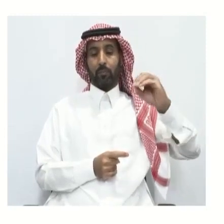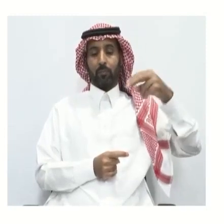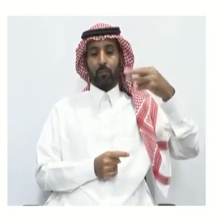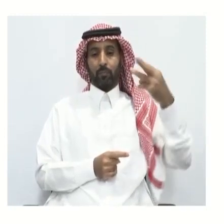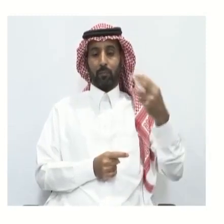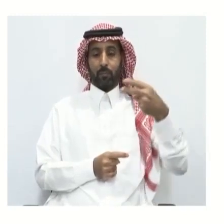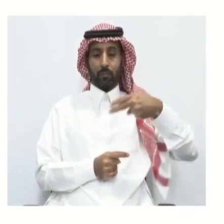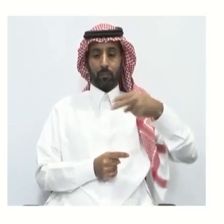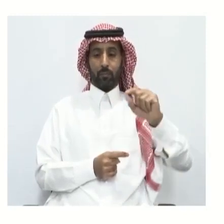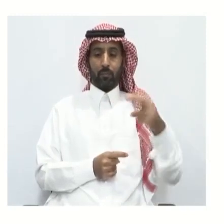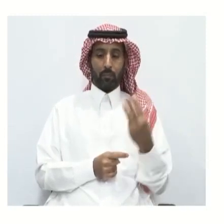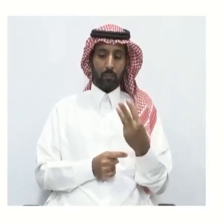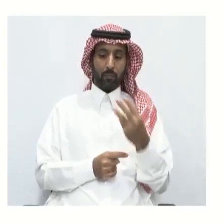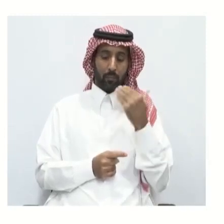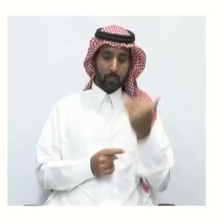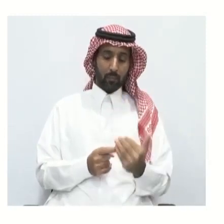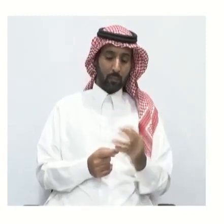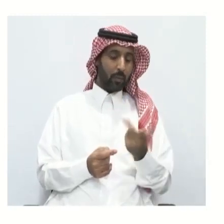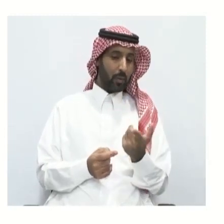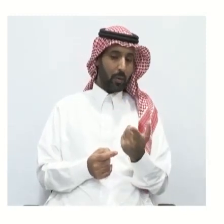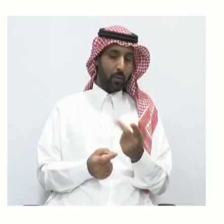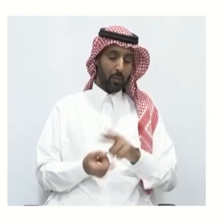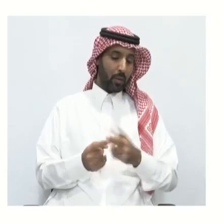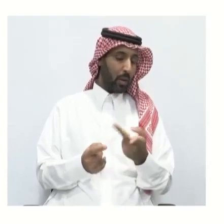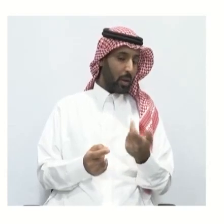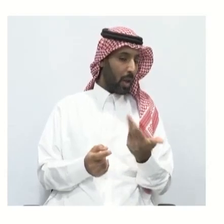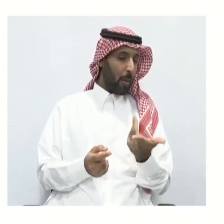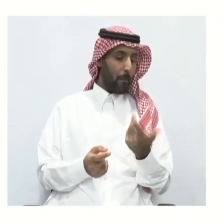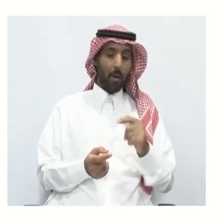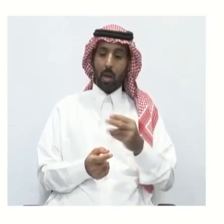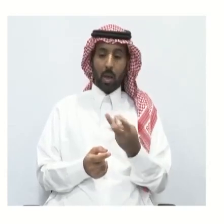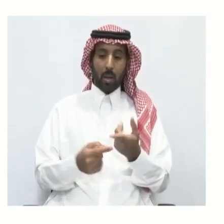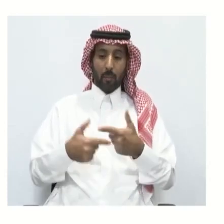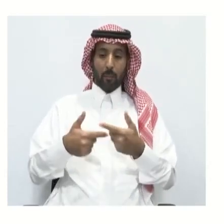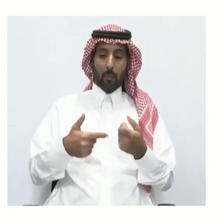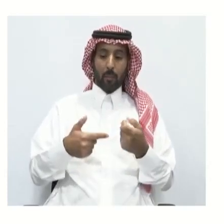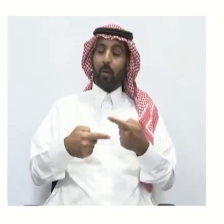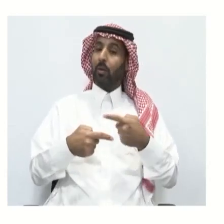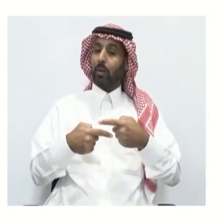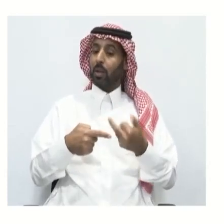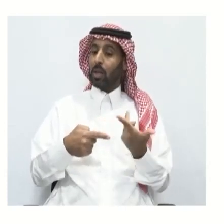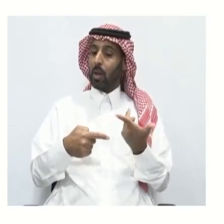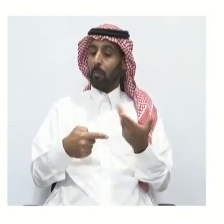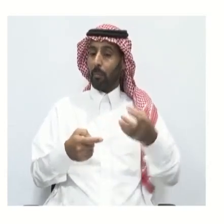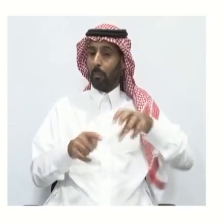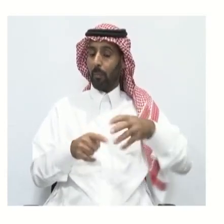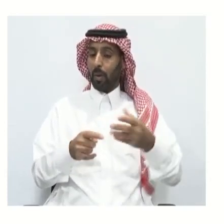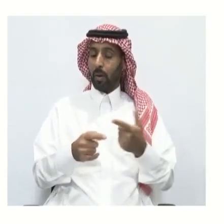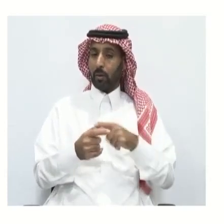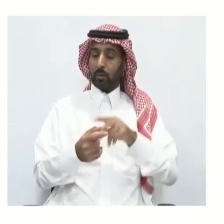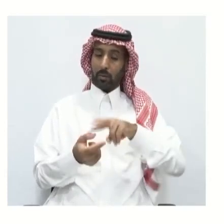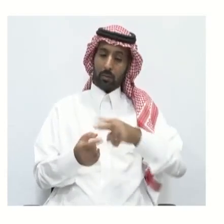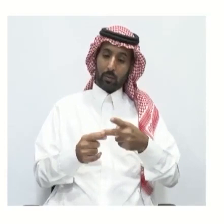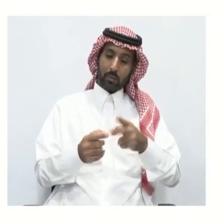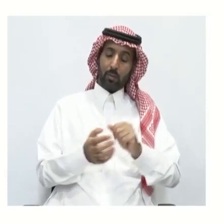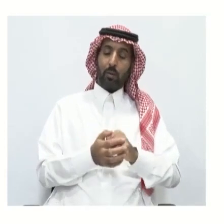الاول حسبنا عدد مولات هيدروكسيد الالمنيوم ثانيا حسبنا عدد مولات كلوريد الالمنيوم الاولى استخدمنا